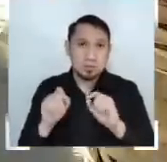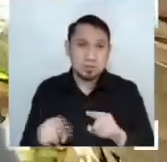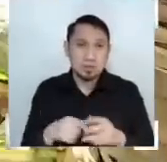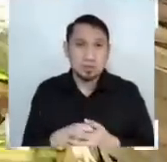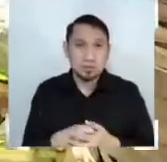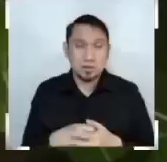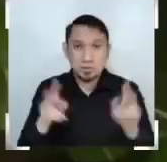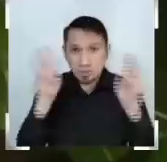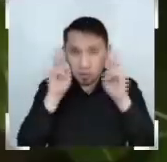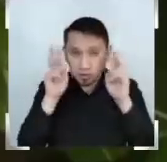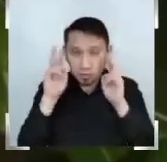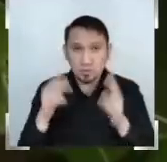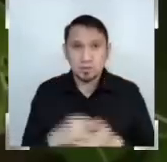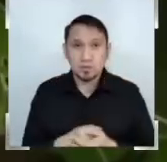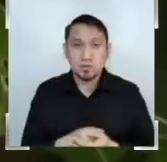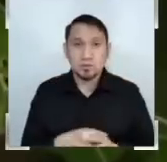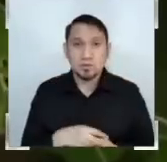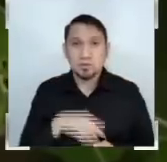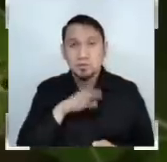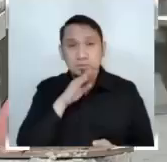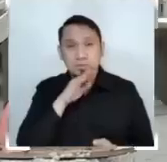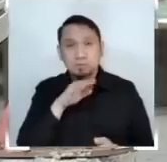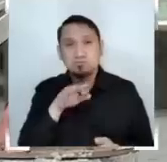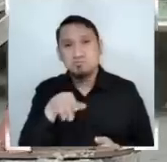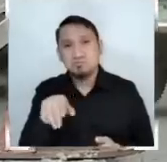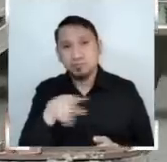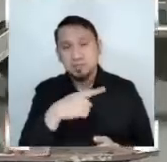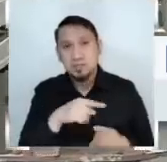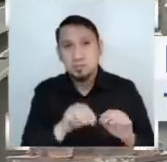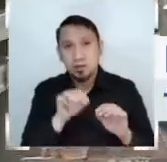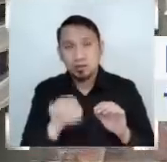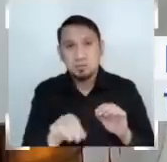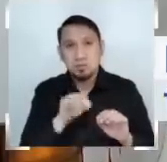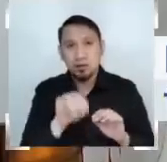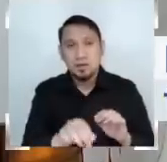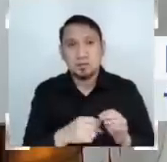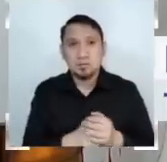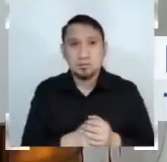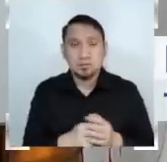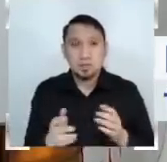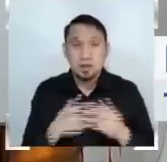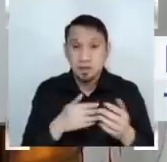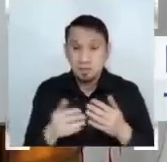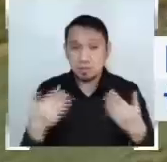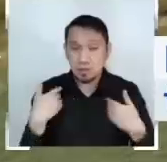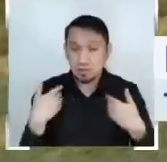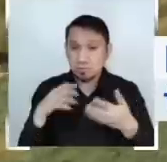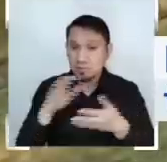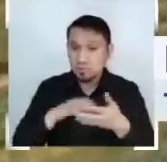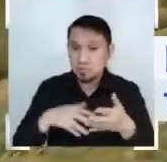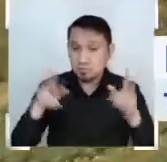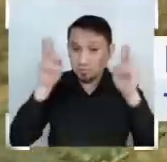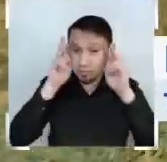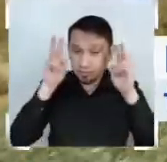ay nakaka-discourage po no, sa ating mga nagtatanim. At kahit may mapagkukunan ng mas mababang presyo ng mga gulay gaya sa